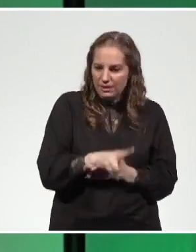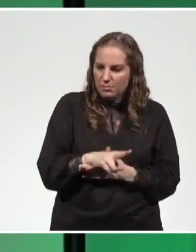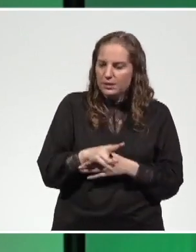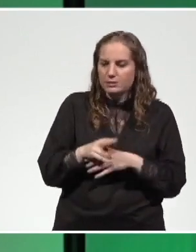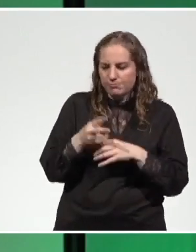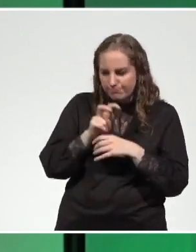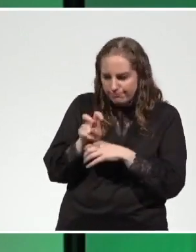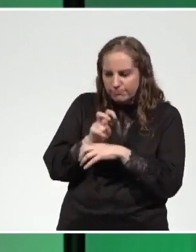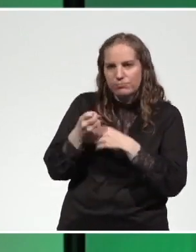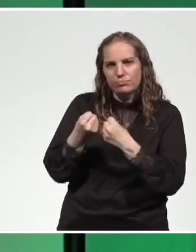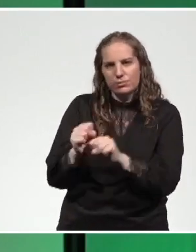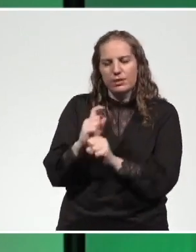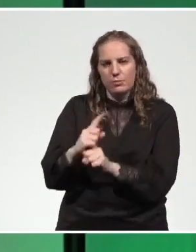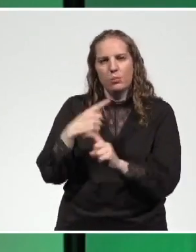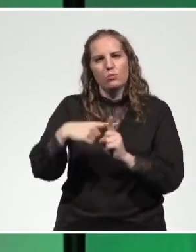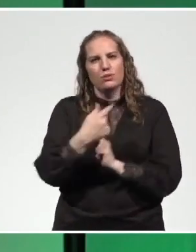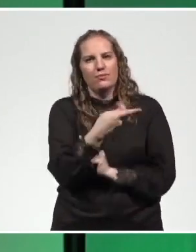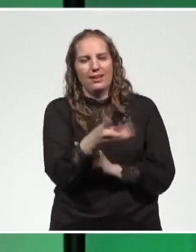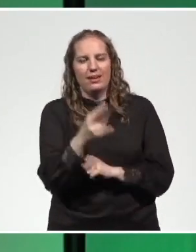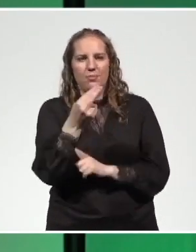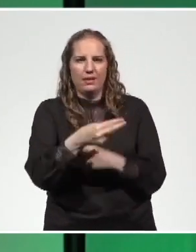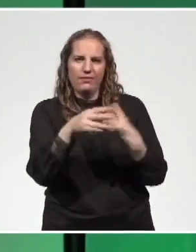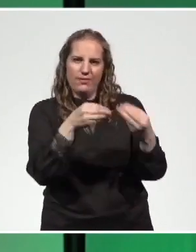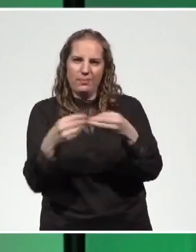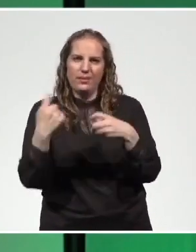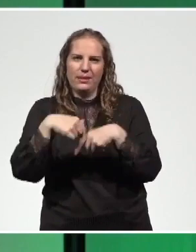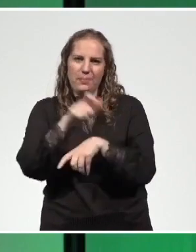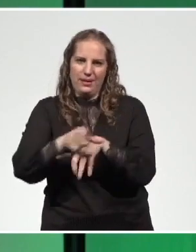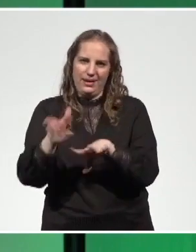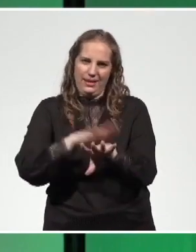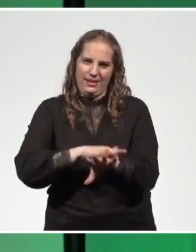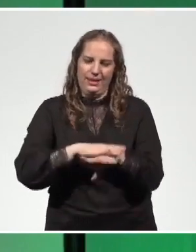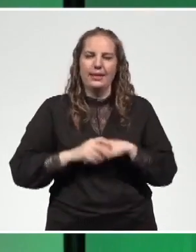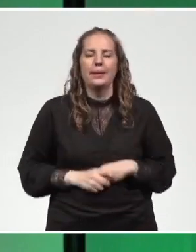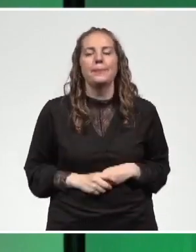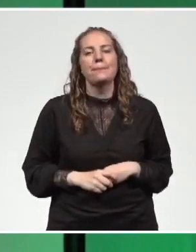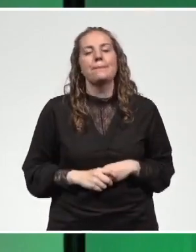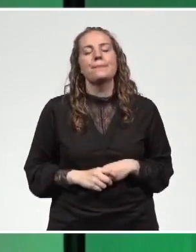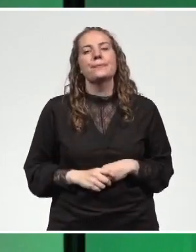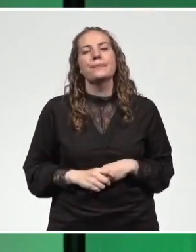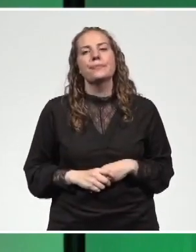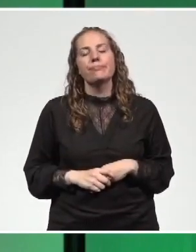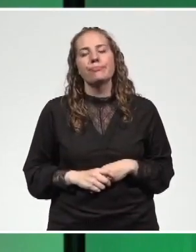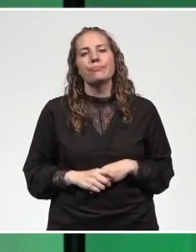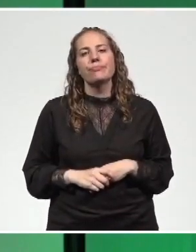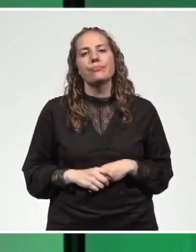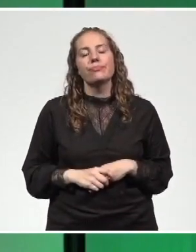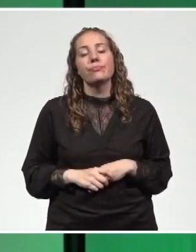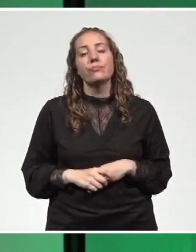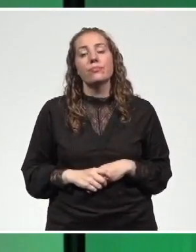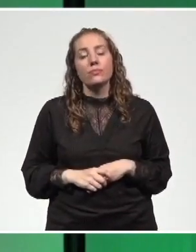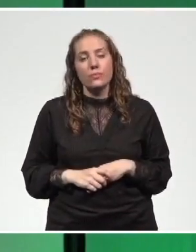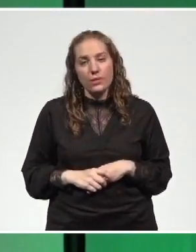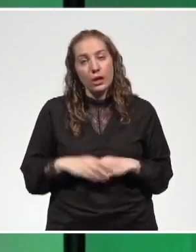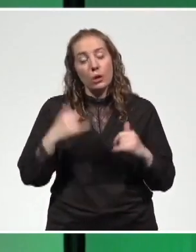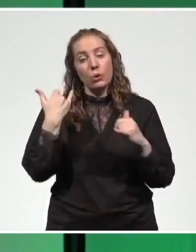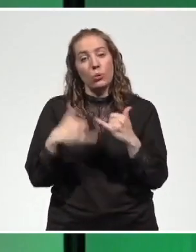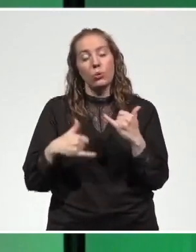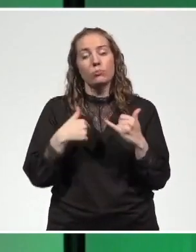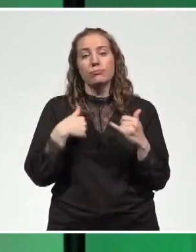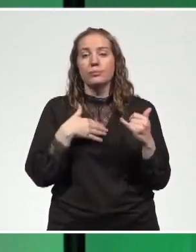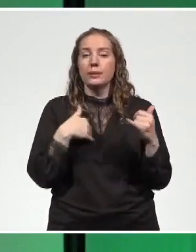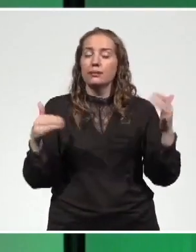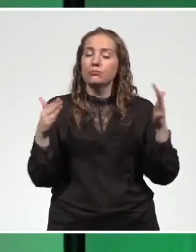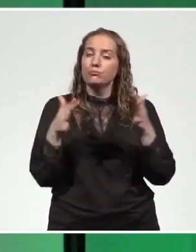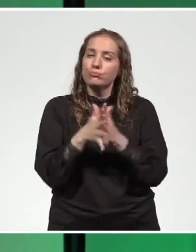öðrum mikilvægum verkefnum á sviði mannréttinda. Og hér á lokum þá ætla ég að koma inn á